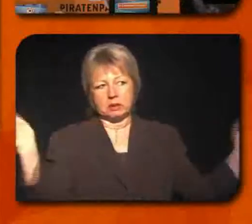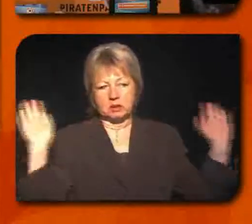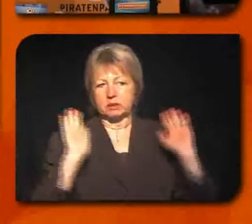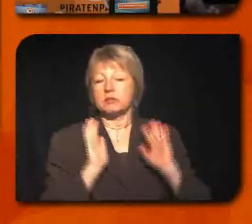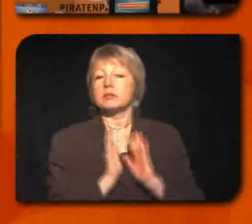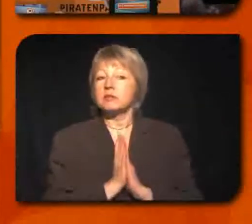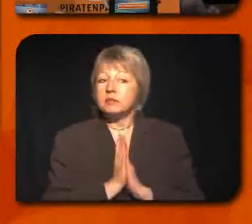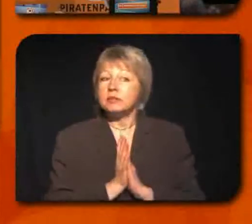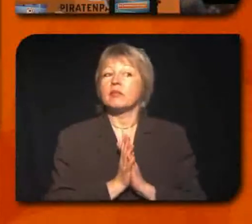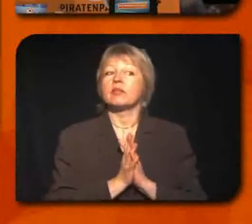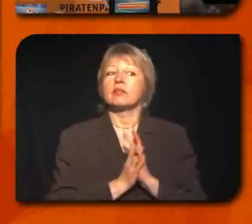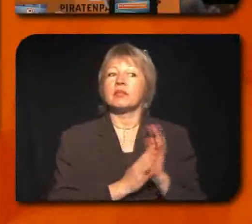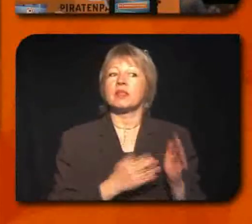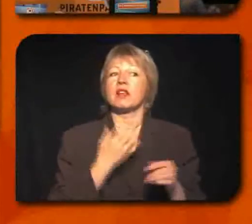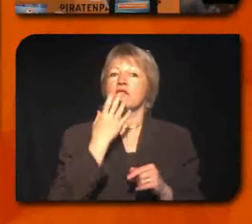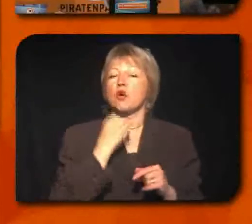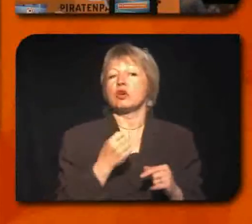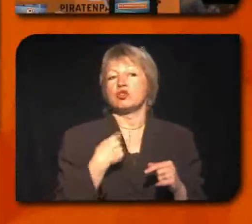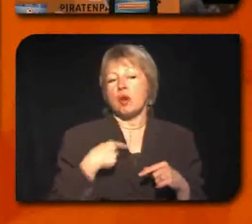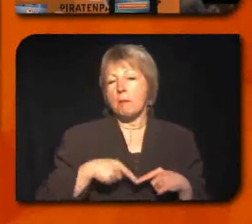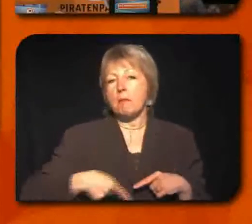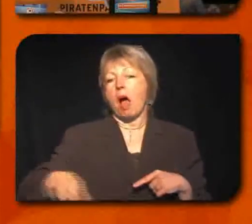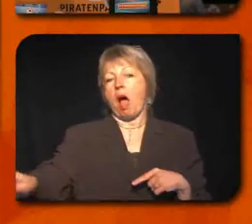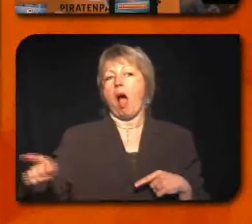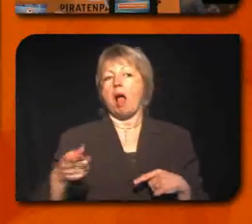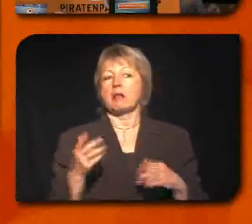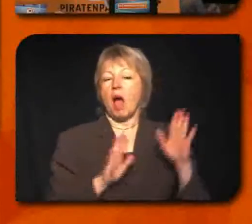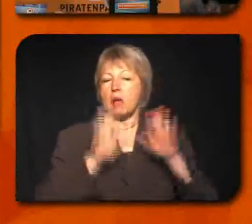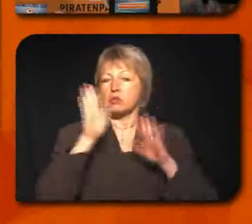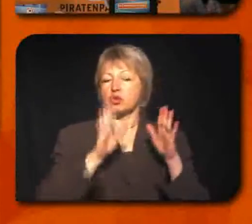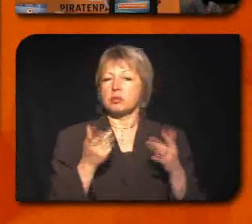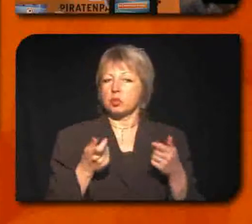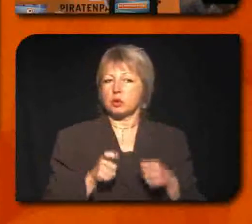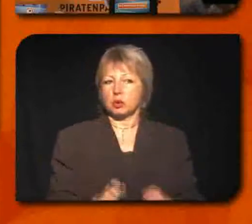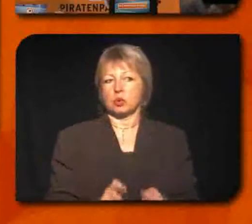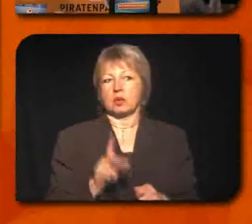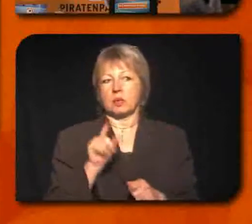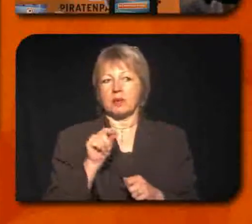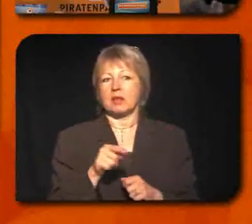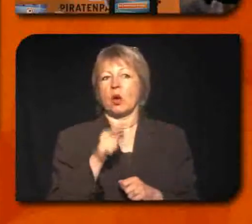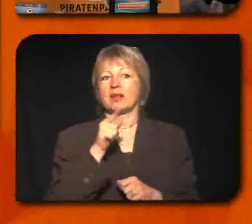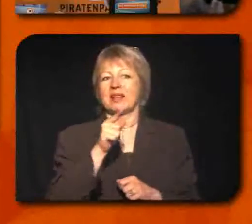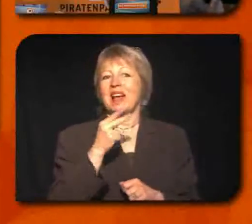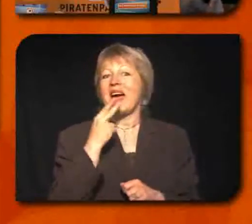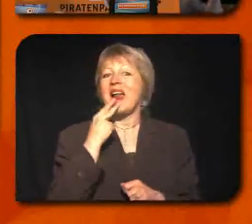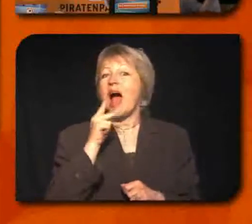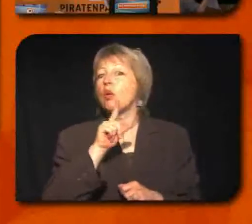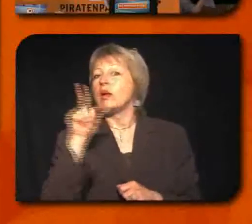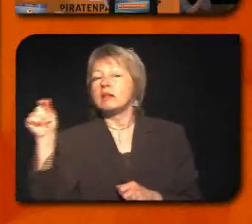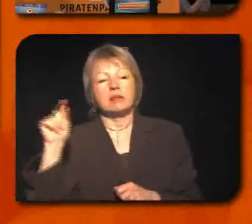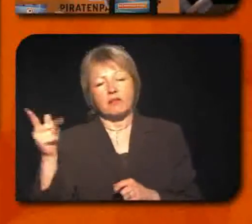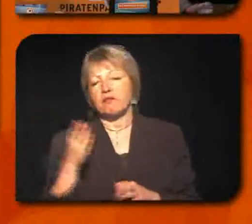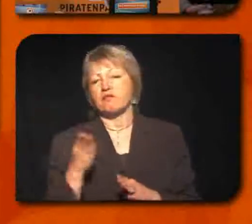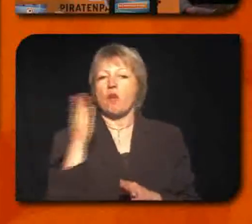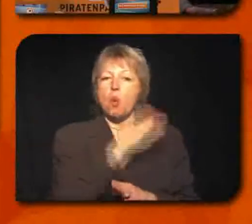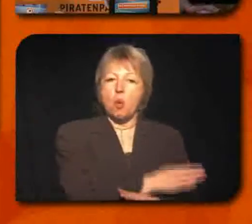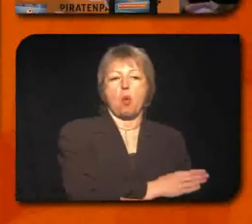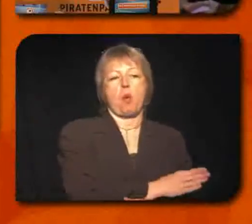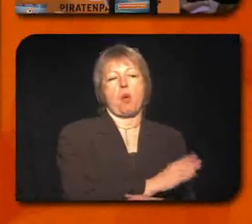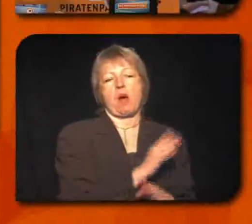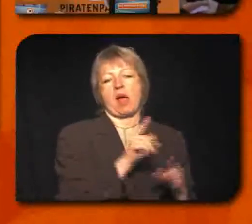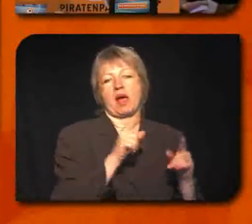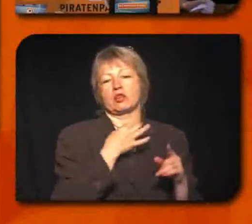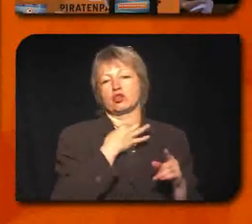habe vor Sie zeitnah zu schließen das heißt bevor ihr Rauchen geht gibt ihr eure Stimme ab